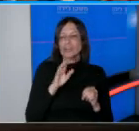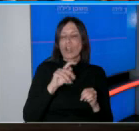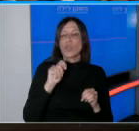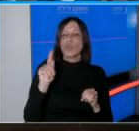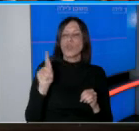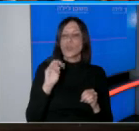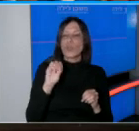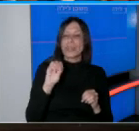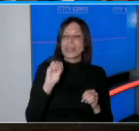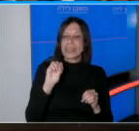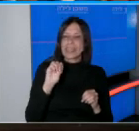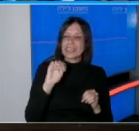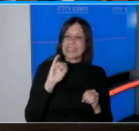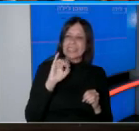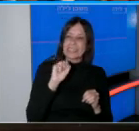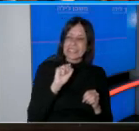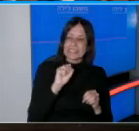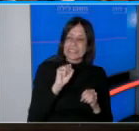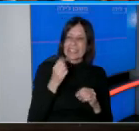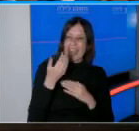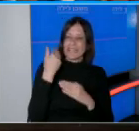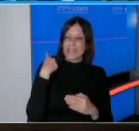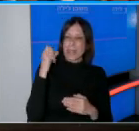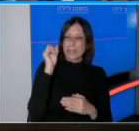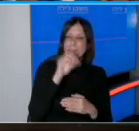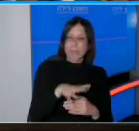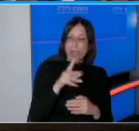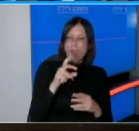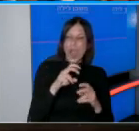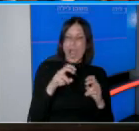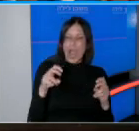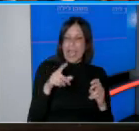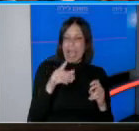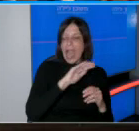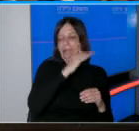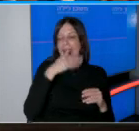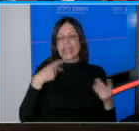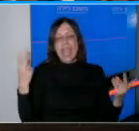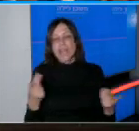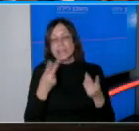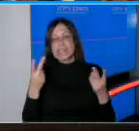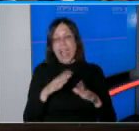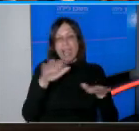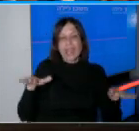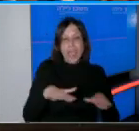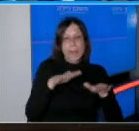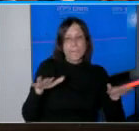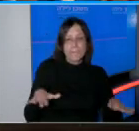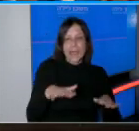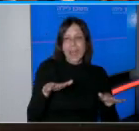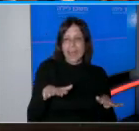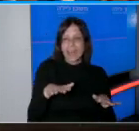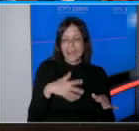לפניה, הגיעו לעיירה ההררית הזאת, היא ממש חיפשה את הים ככה בקושי